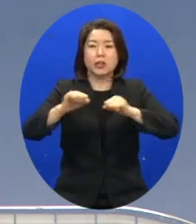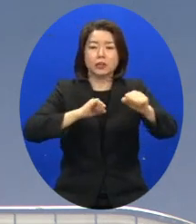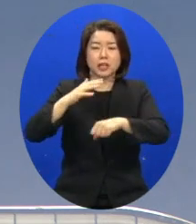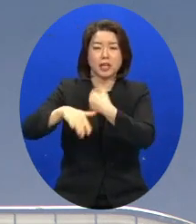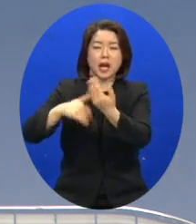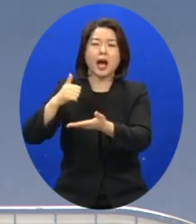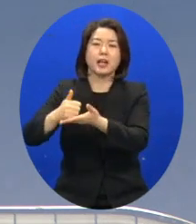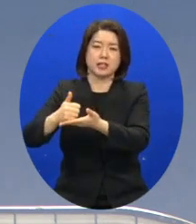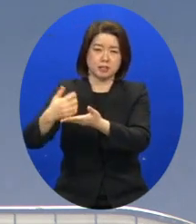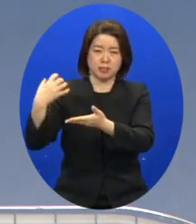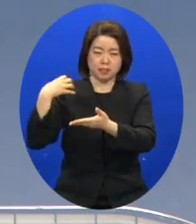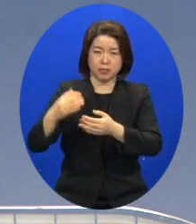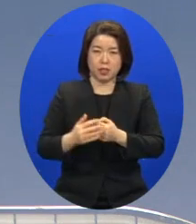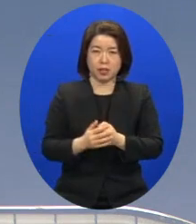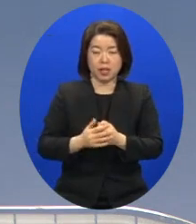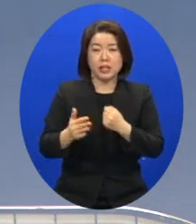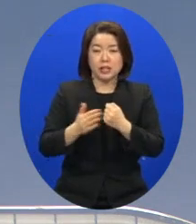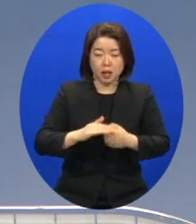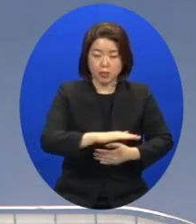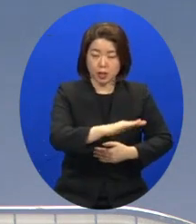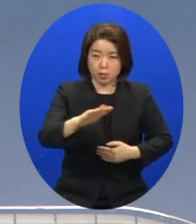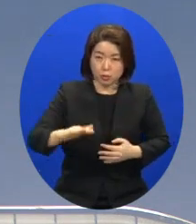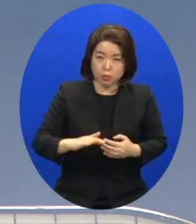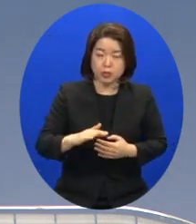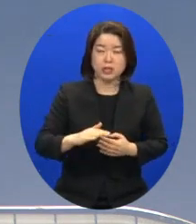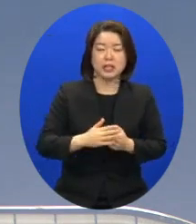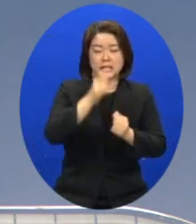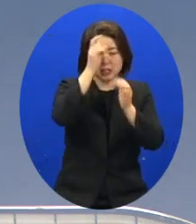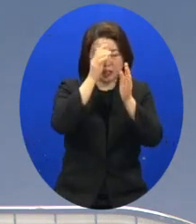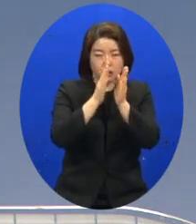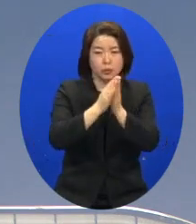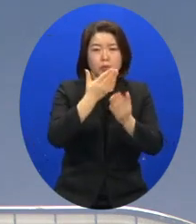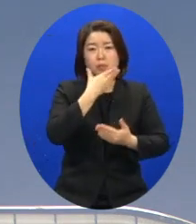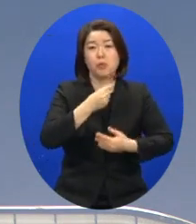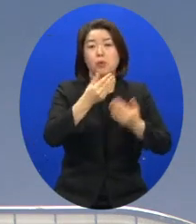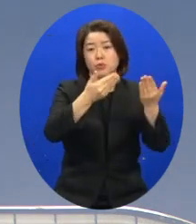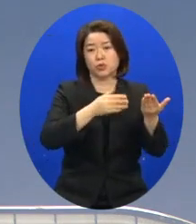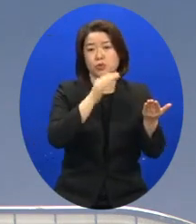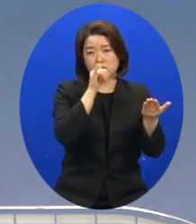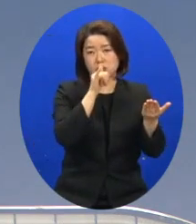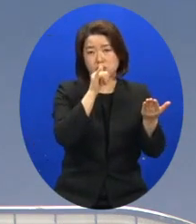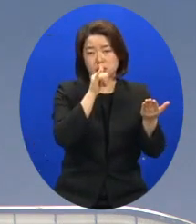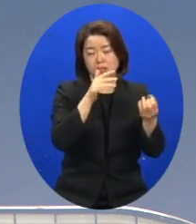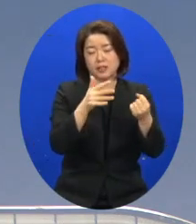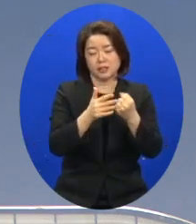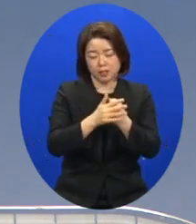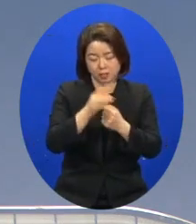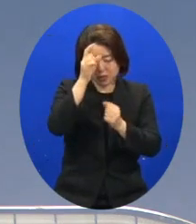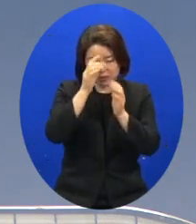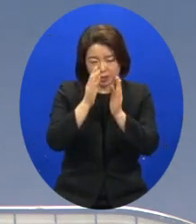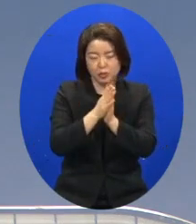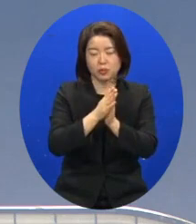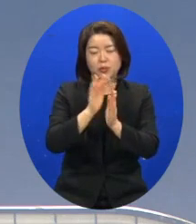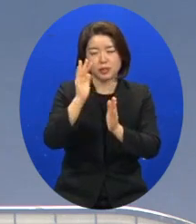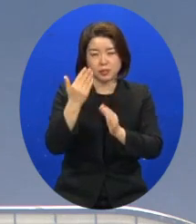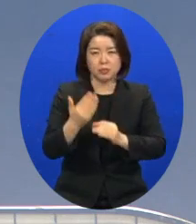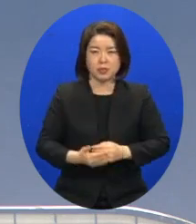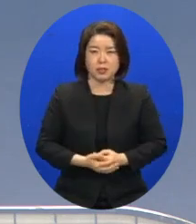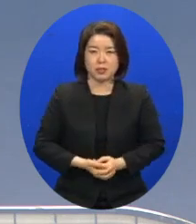그래서 우리에게 기도의 촉 뽀글 주신 거 아닙니까 그래서 기도 하는 거죠